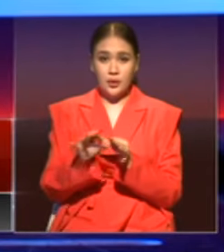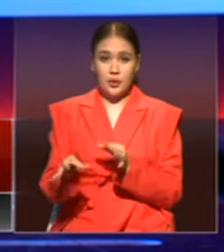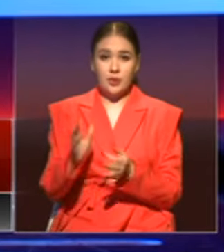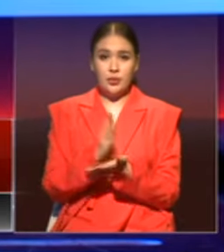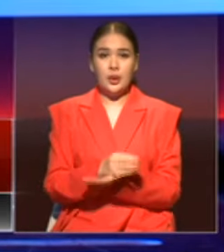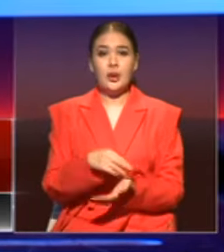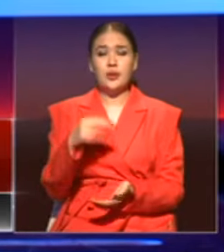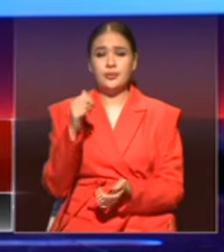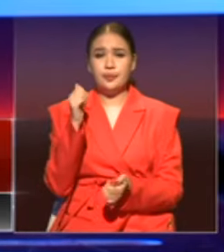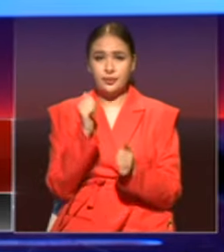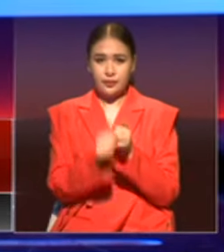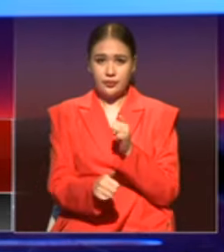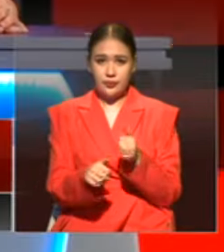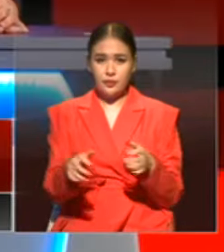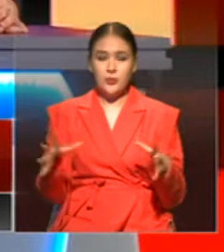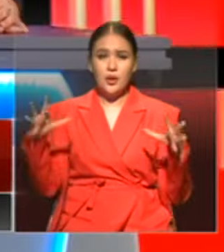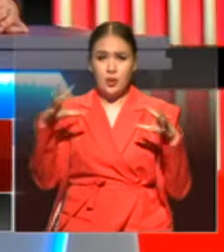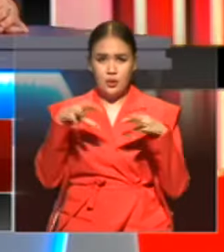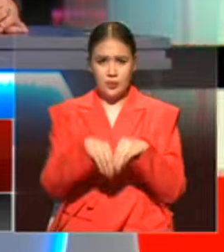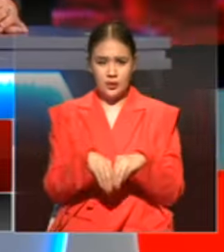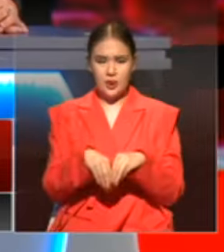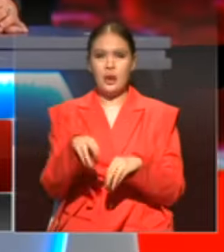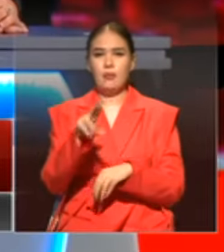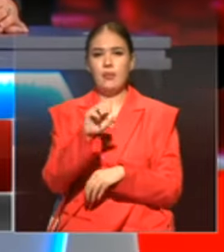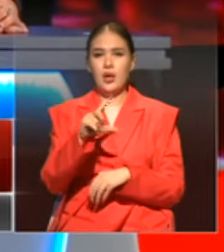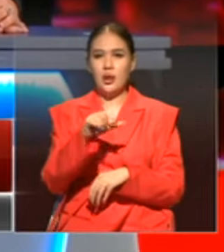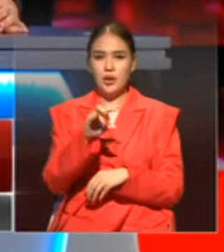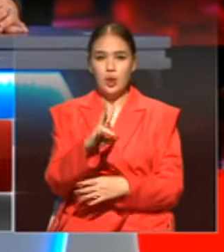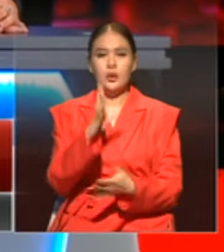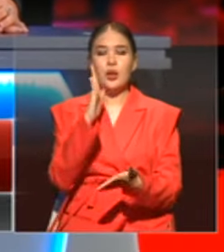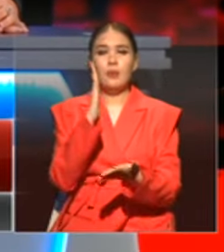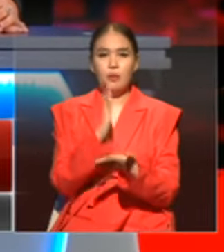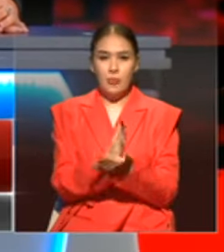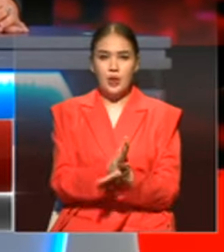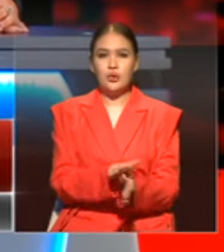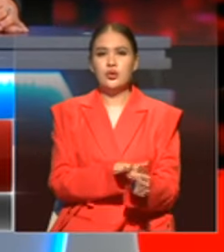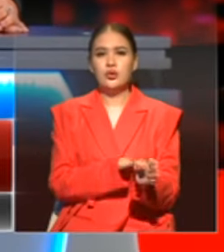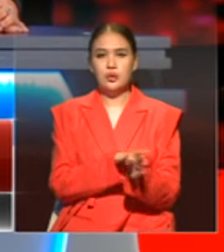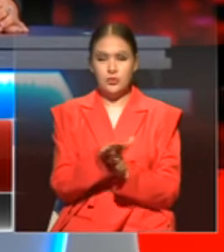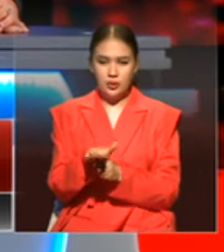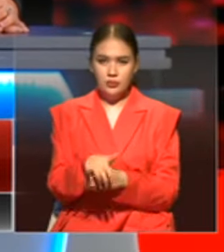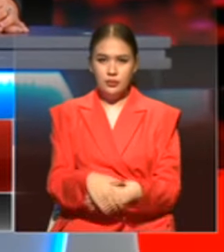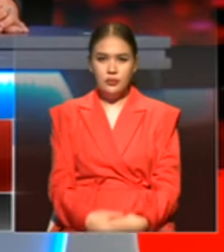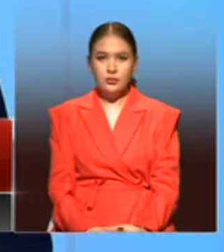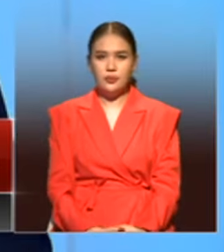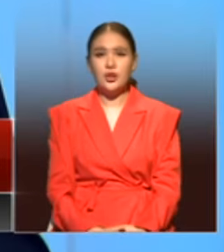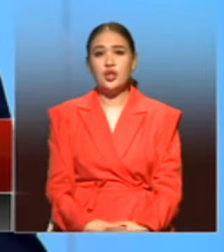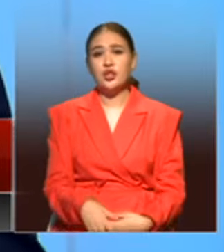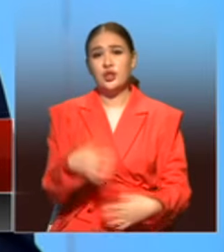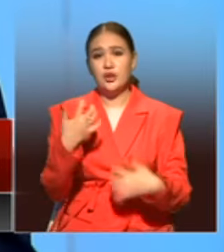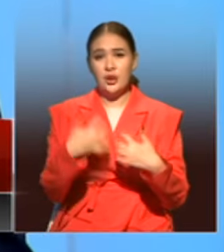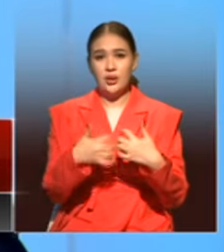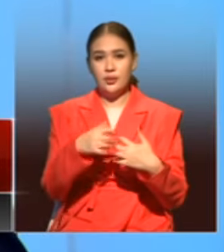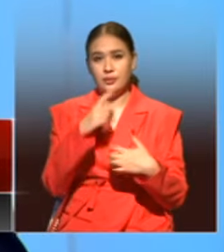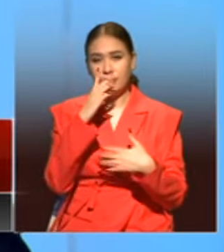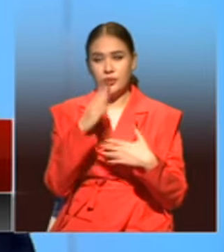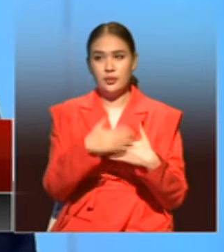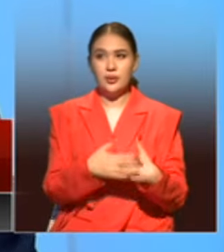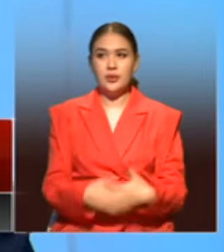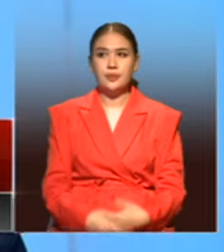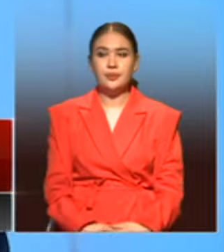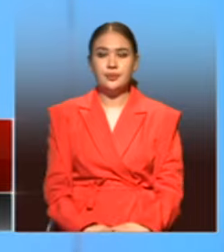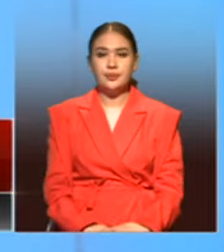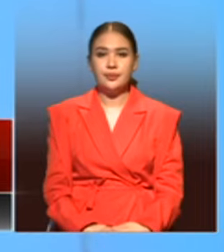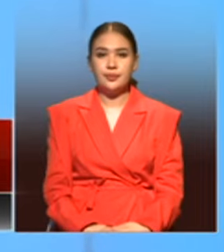екі елді мекеніміздің ортақ бір осындай полигоны бар деп айтсақ, толық негіз шамамен шамамен тура солай математикалық есеп